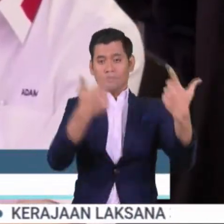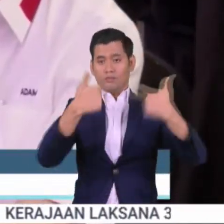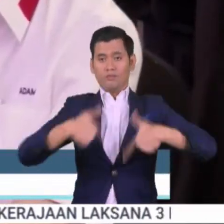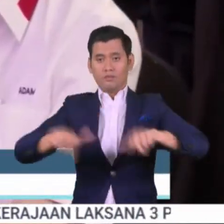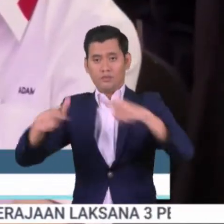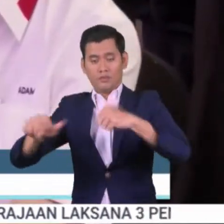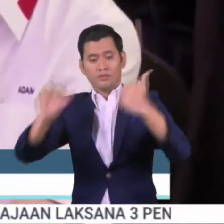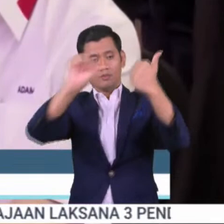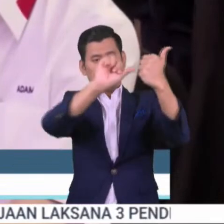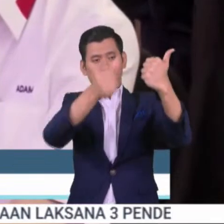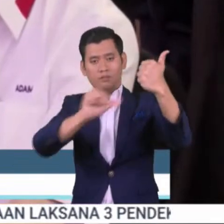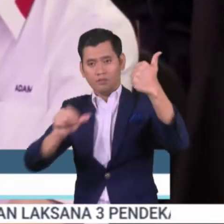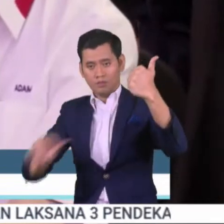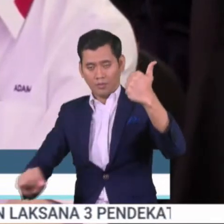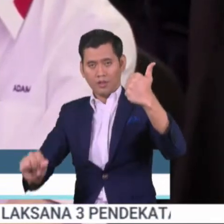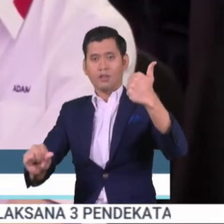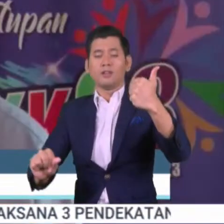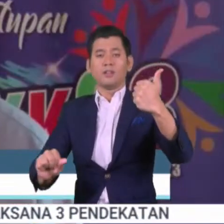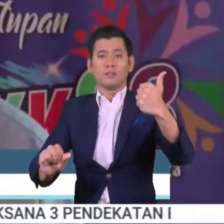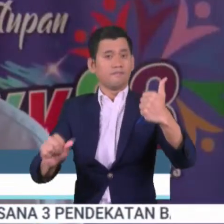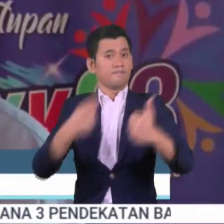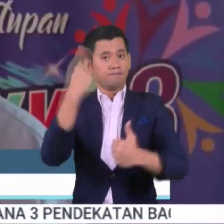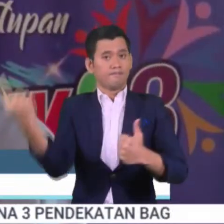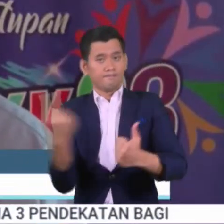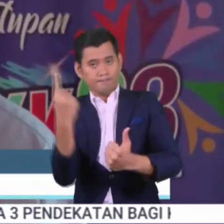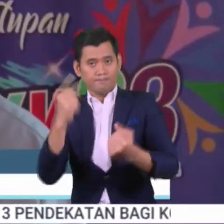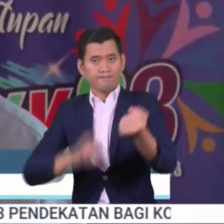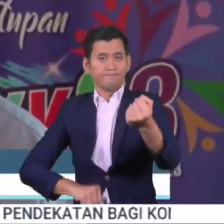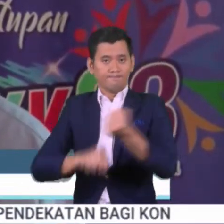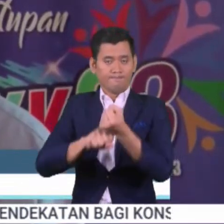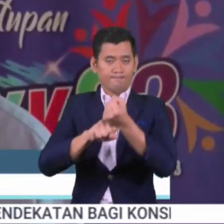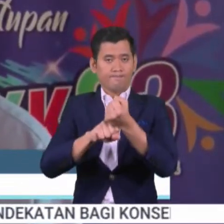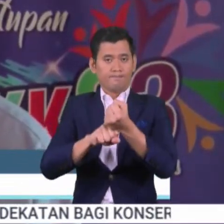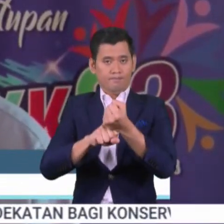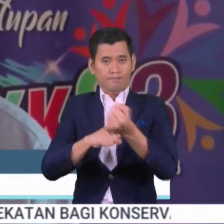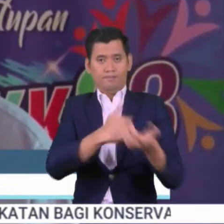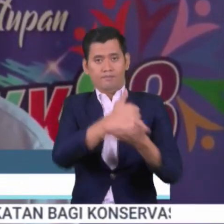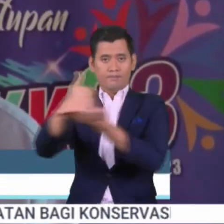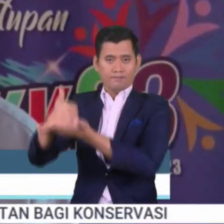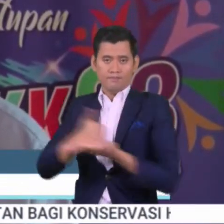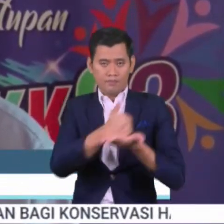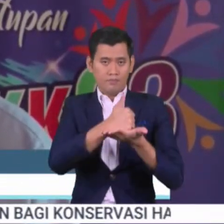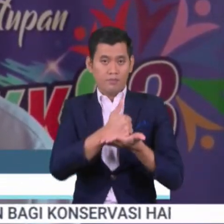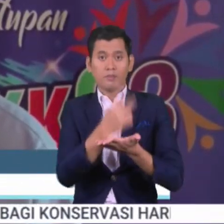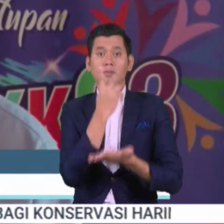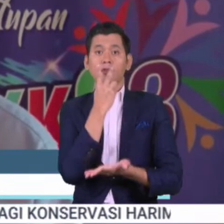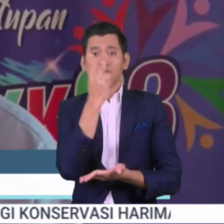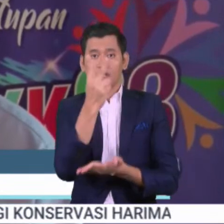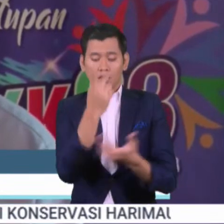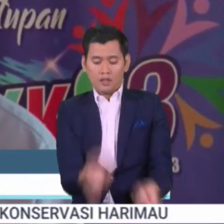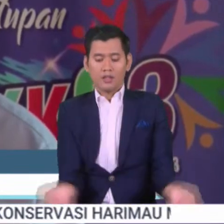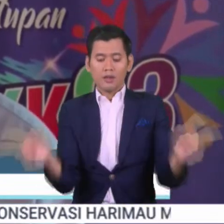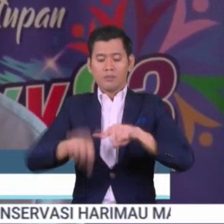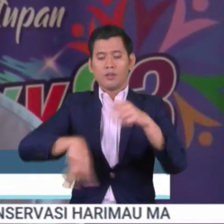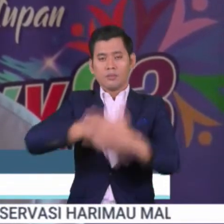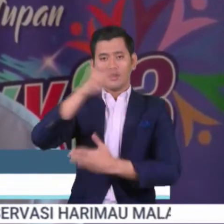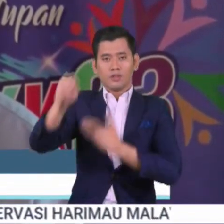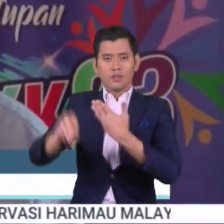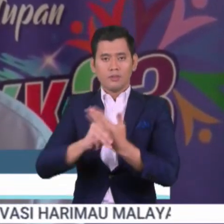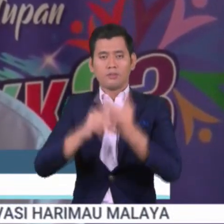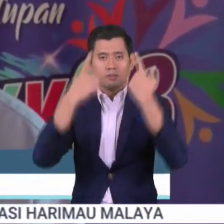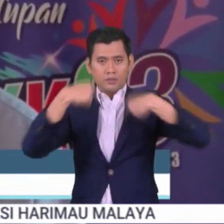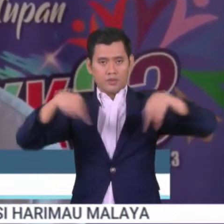sepanjang BKK 23 berlangsung. Dan saya dapati juga terutama juga kepada KUSKOP,